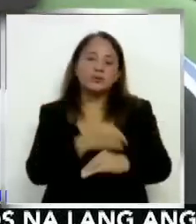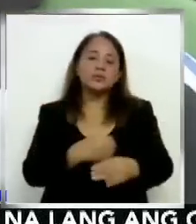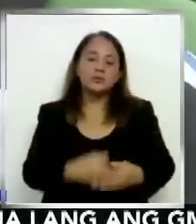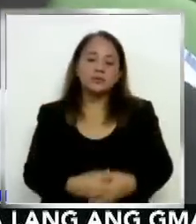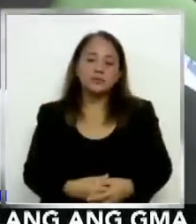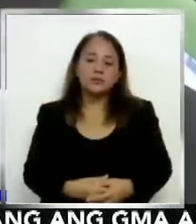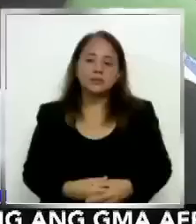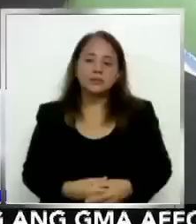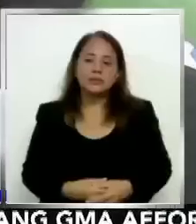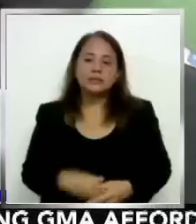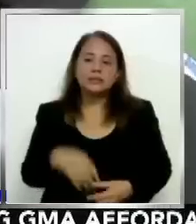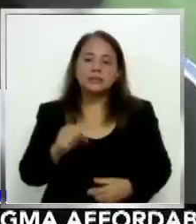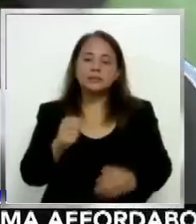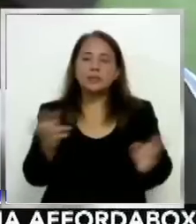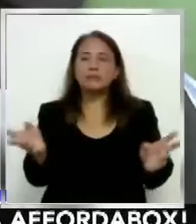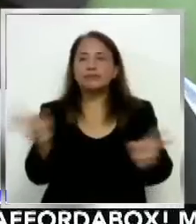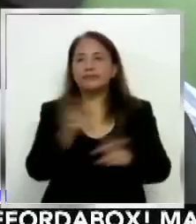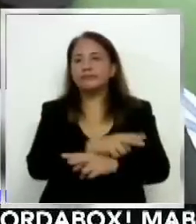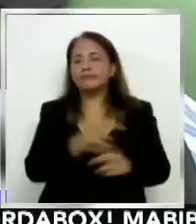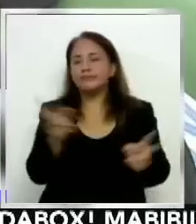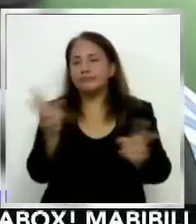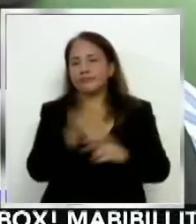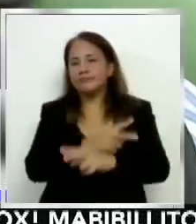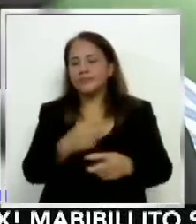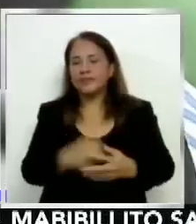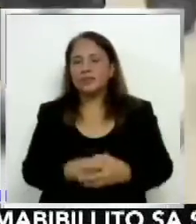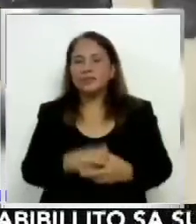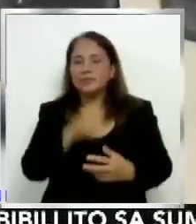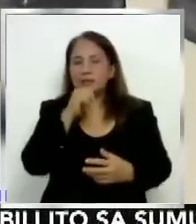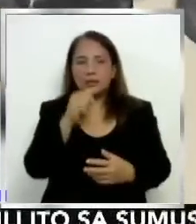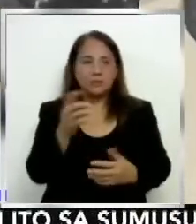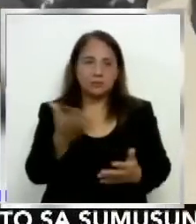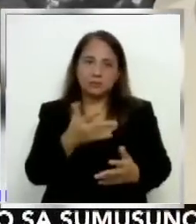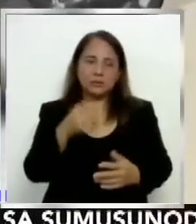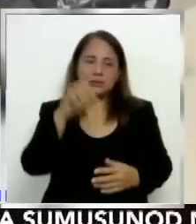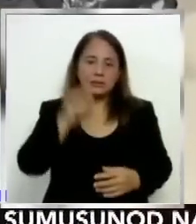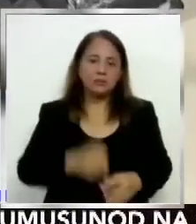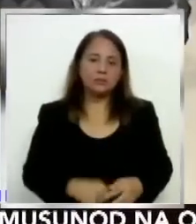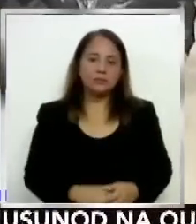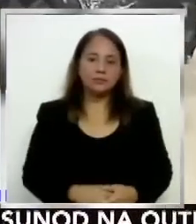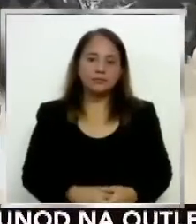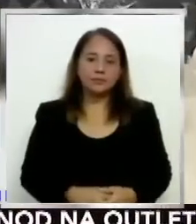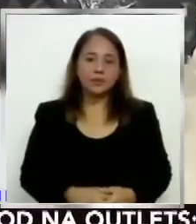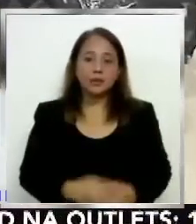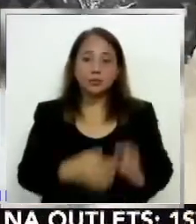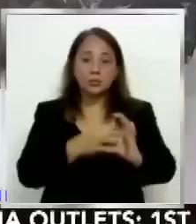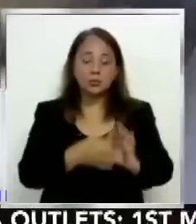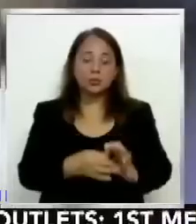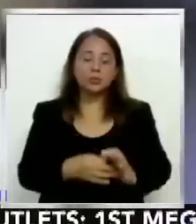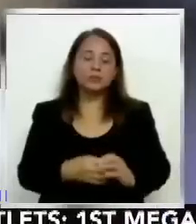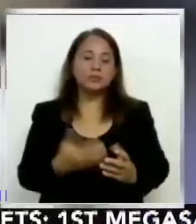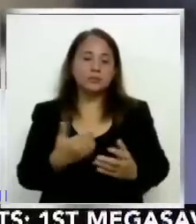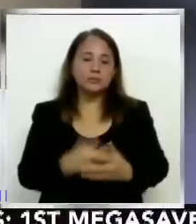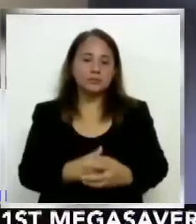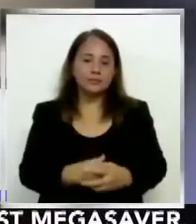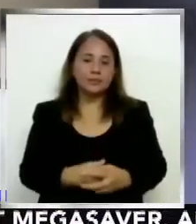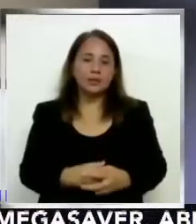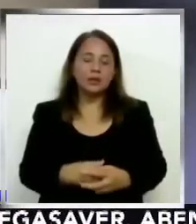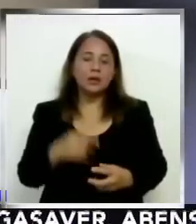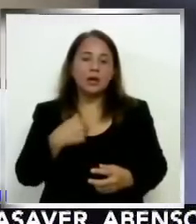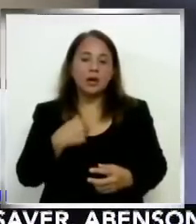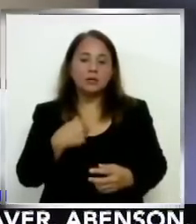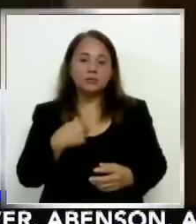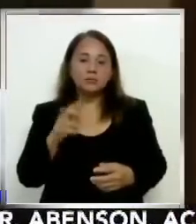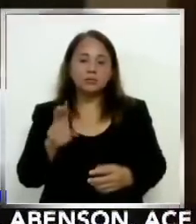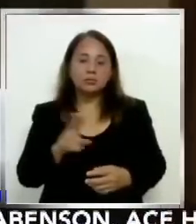parang swapping din lang, but hindi na sila sa Southern. Kaugnay naman ang pagbawi na Taguig City Hall sa ipinapagamit na building